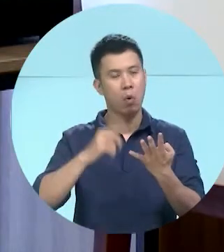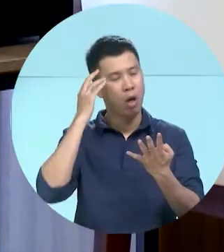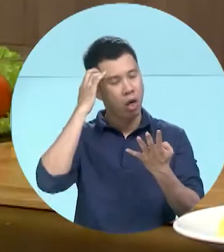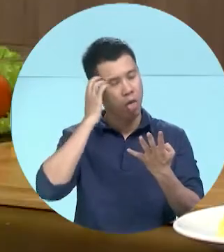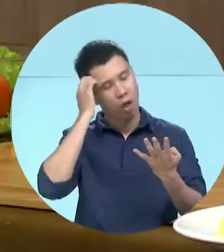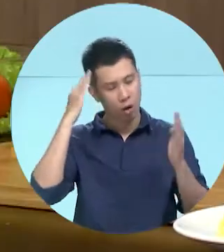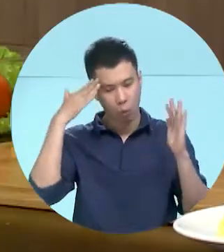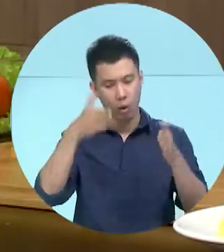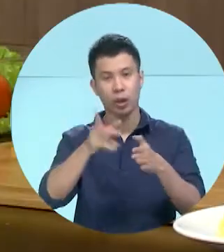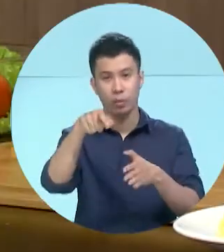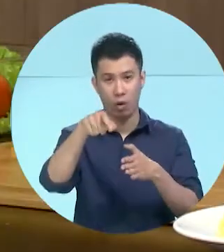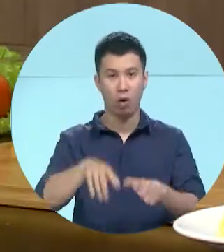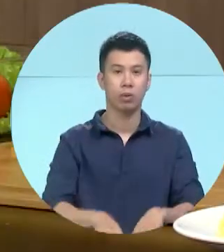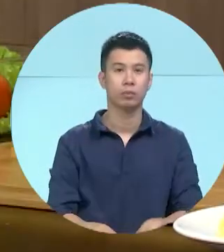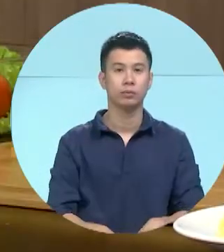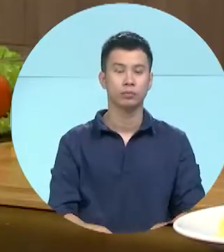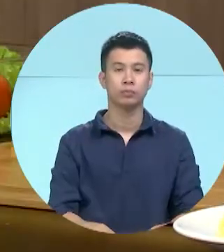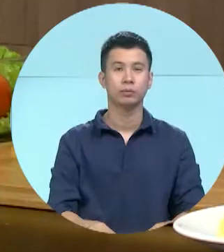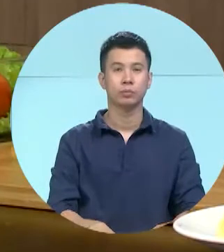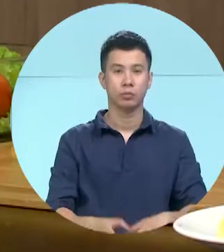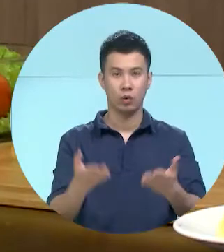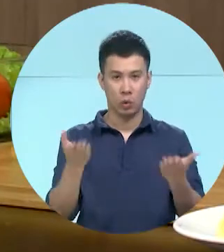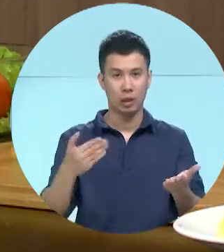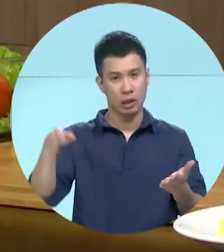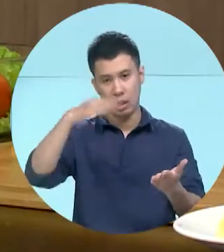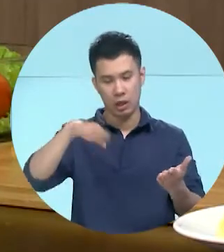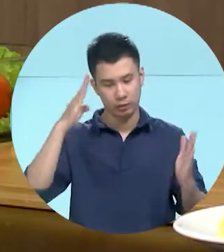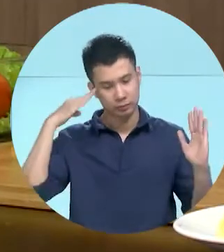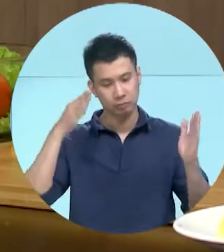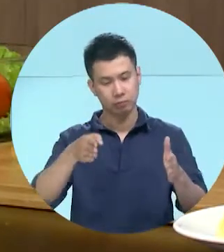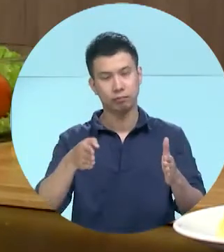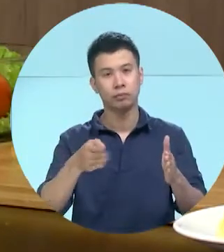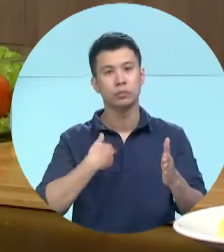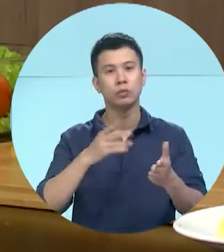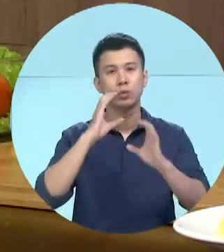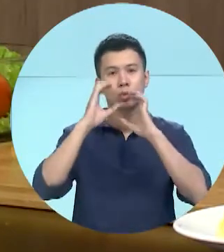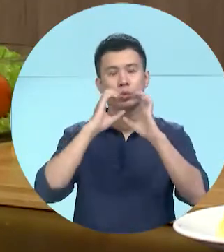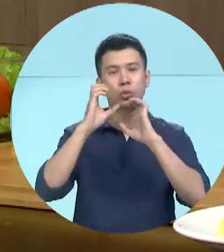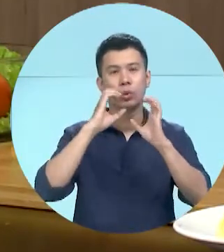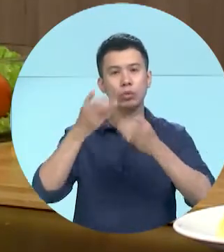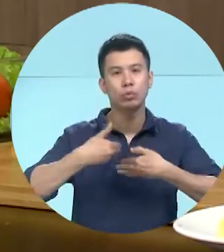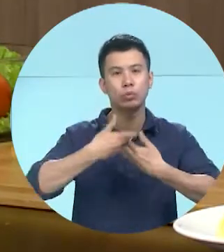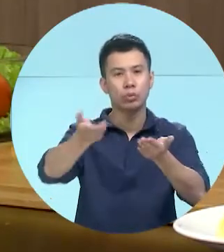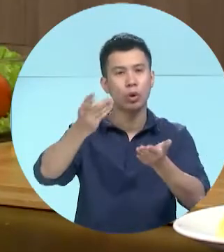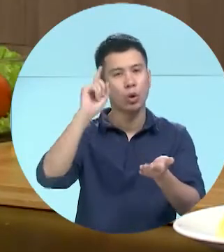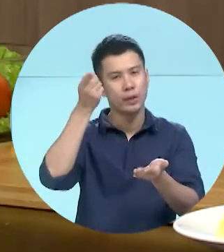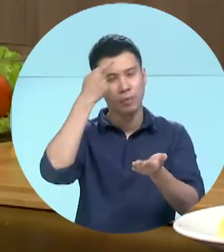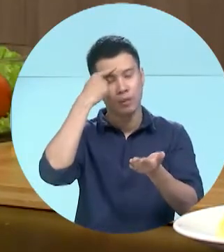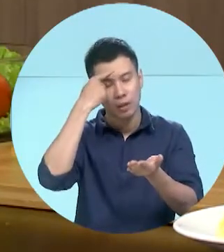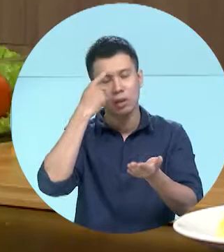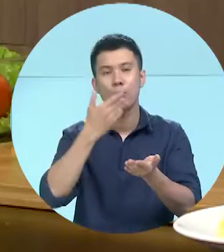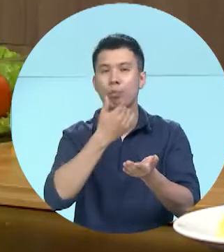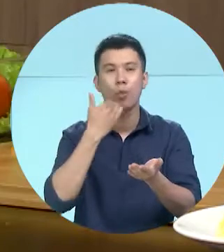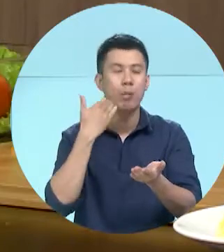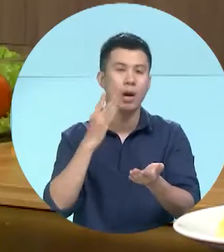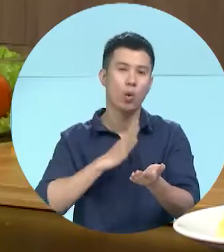quan tâm. Và hôm nay Minh Châu sẽ mang đến cho quý vị và các bạn những câu chuyện truyền cảm hứng, niềm tin để các bậc phụ huynh